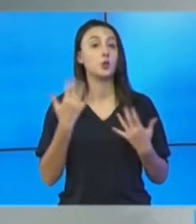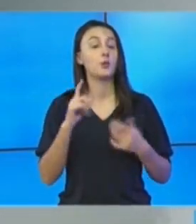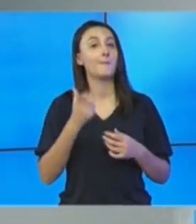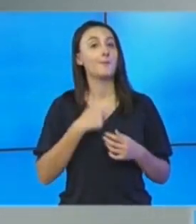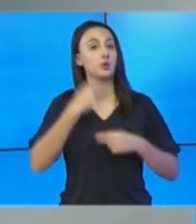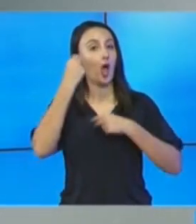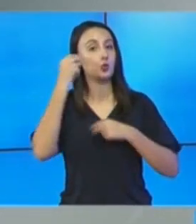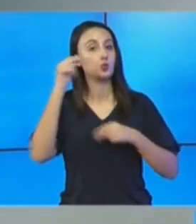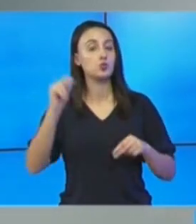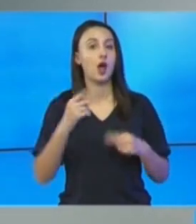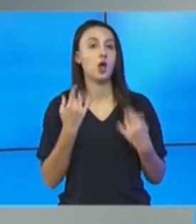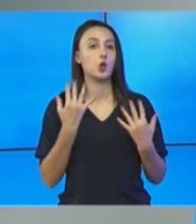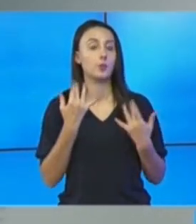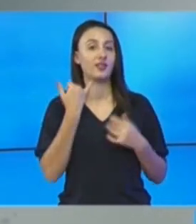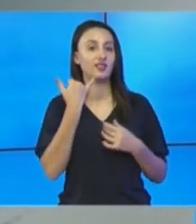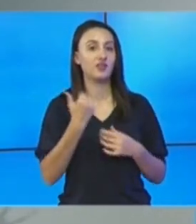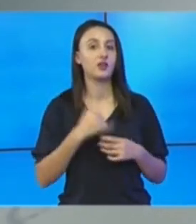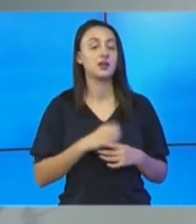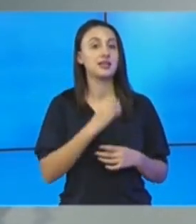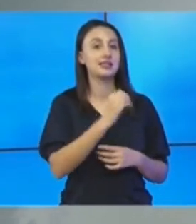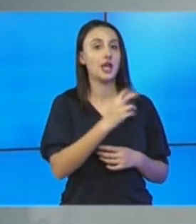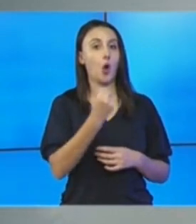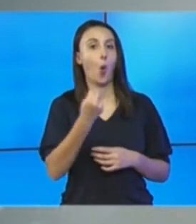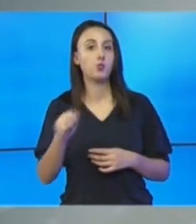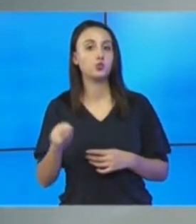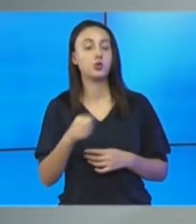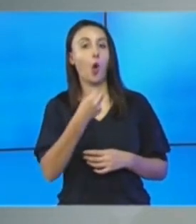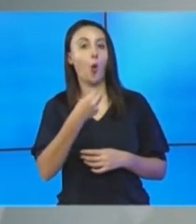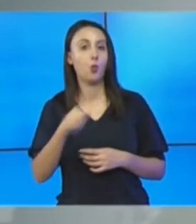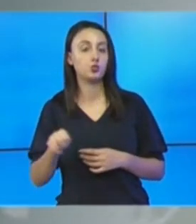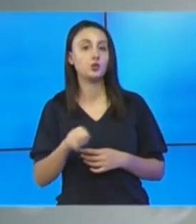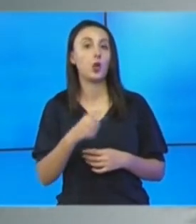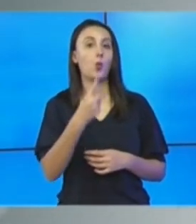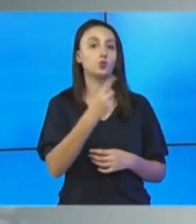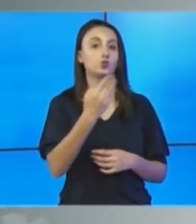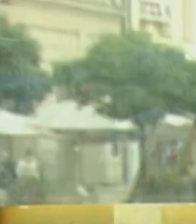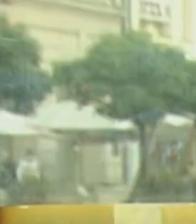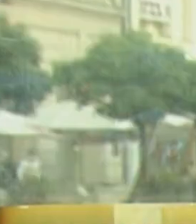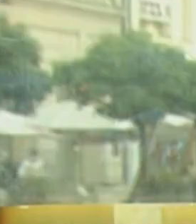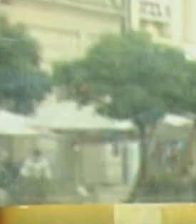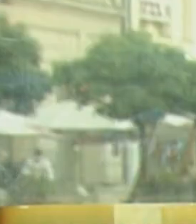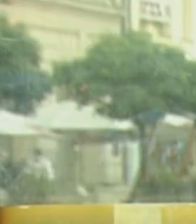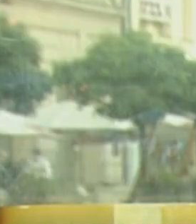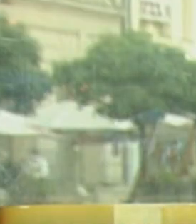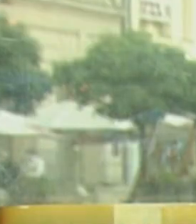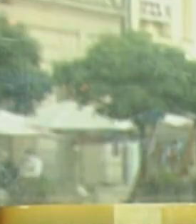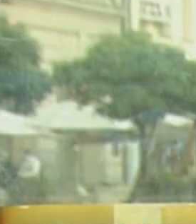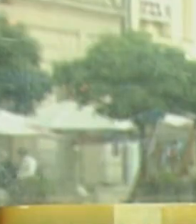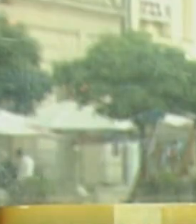pot sesiza nerespectarea regulilor este 0800 800 165. Scandalurile